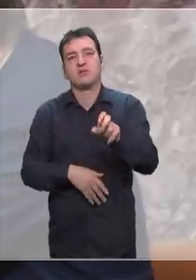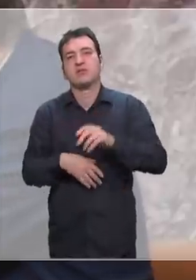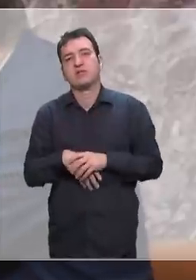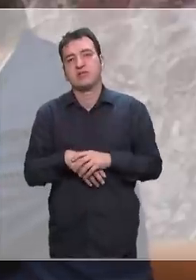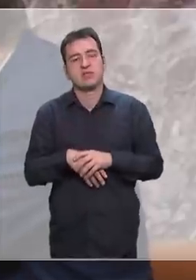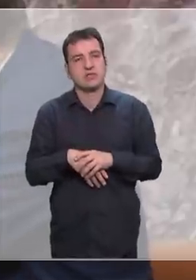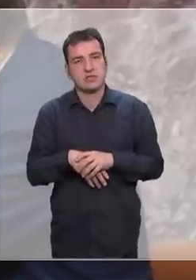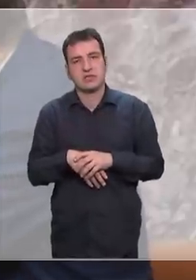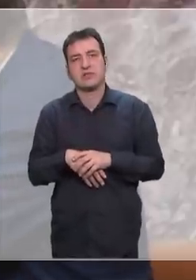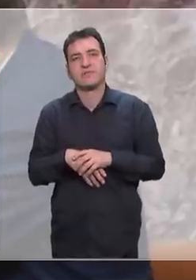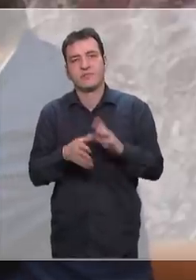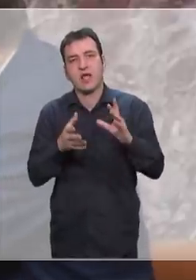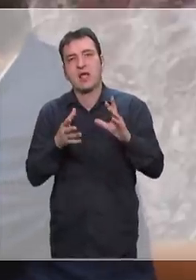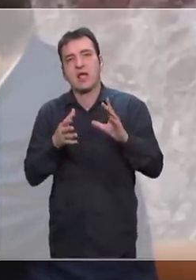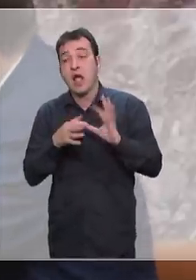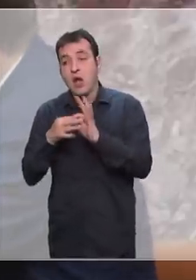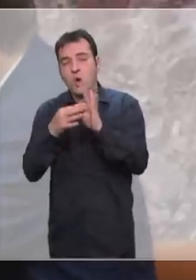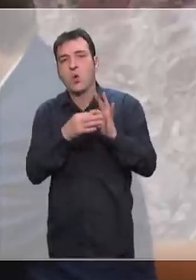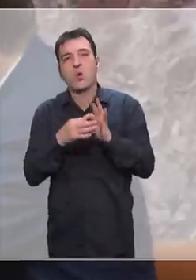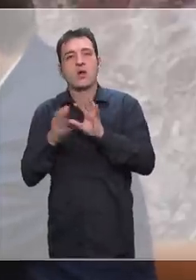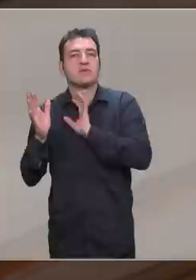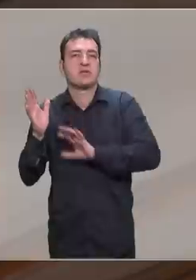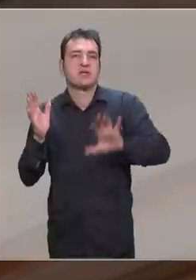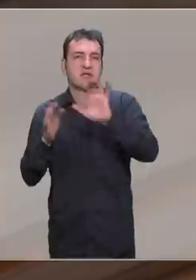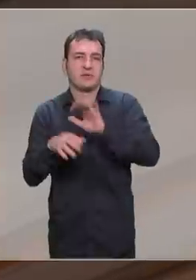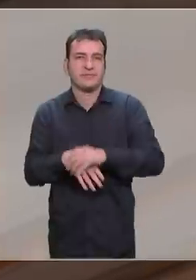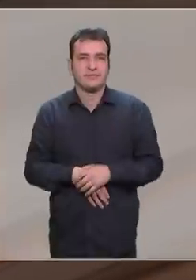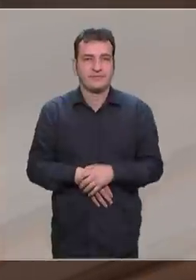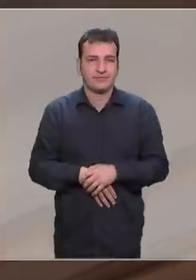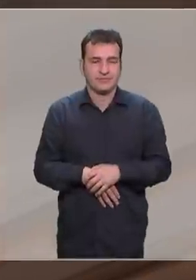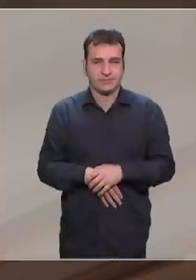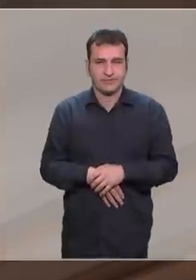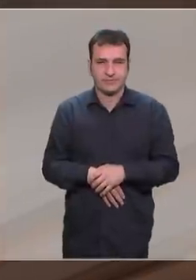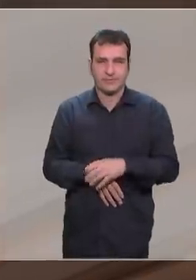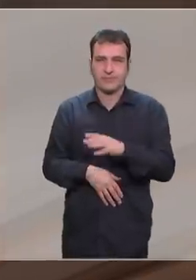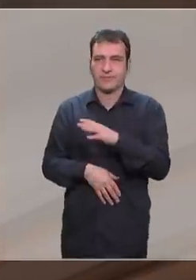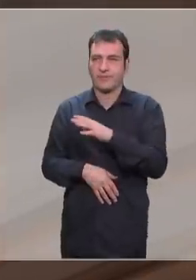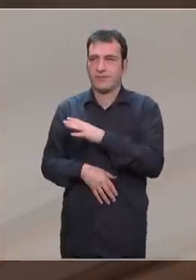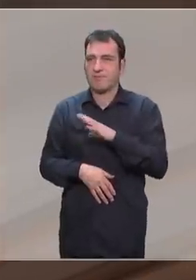Madame la Présidente, Mesdames et Messieurs les députés, Madame la députée Arrigui.